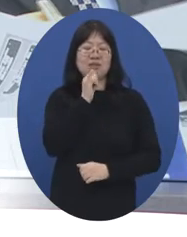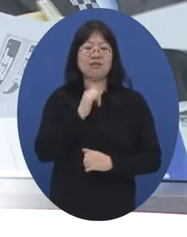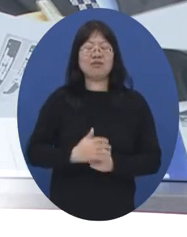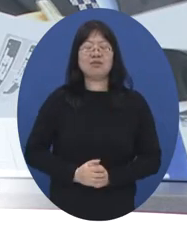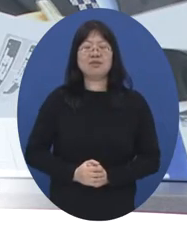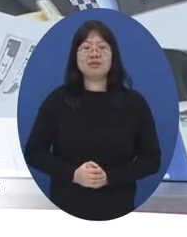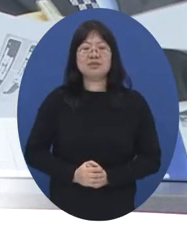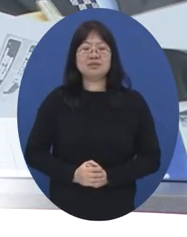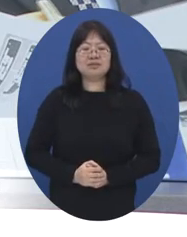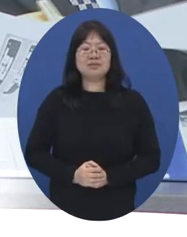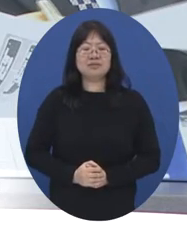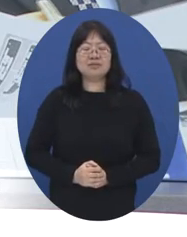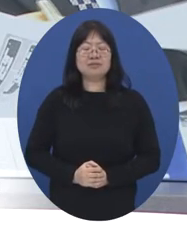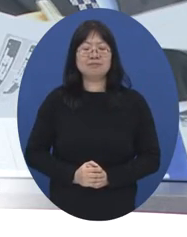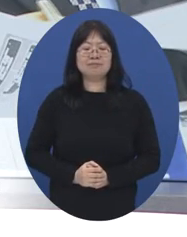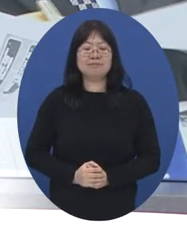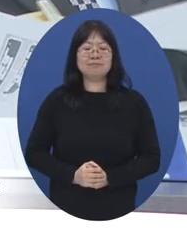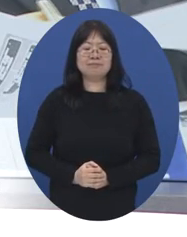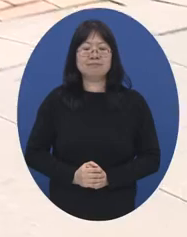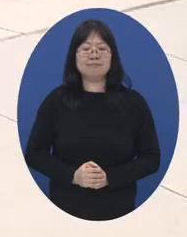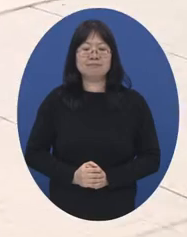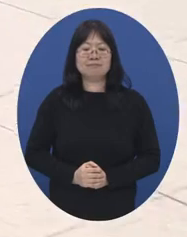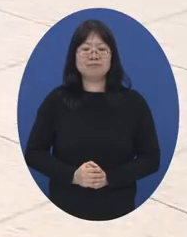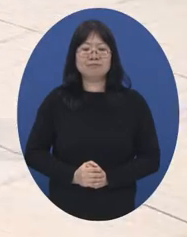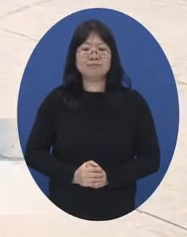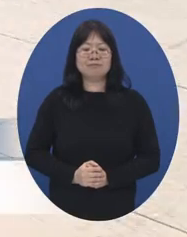경기북부 김태호 기자의 보도 없다